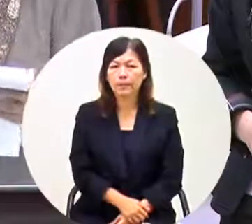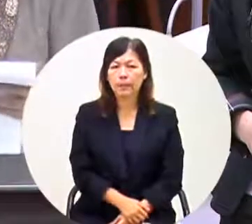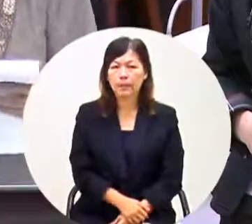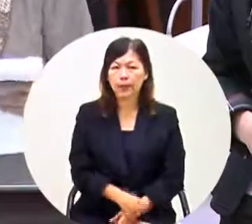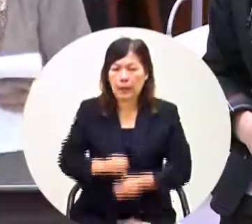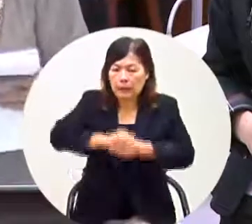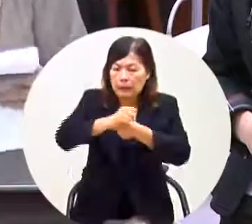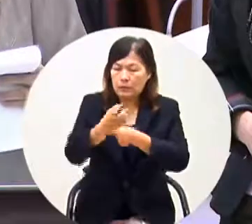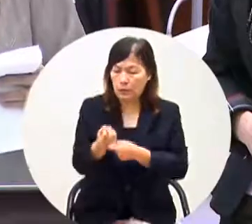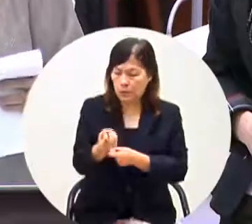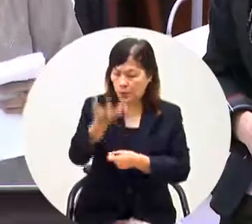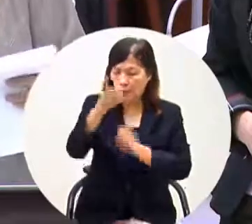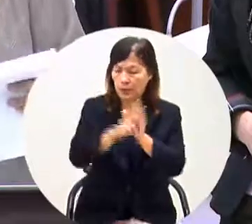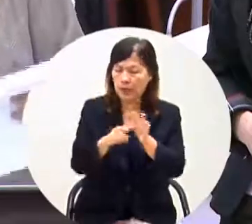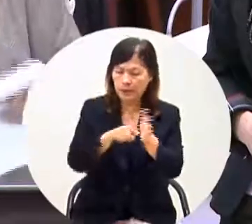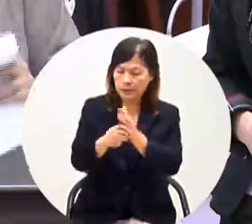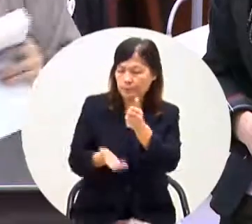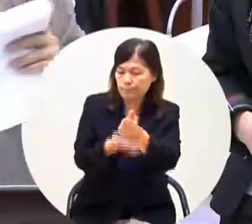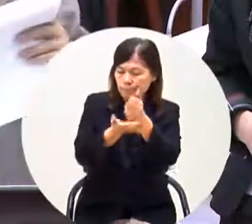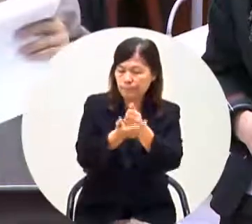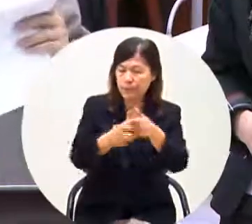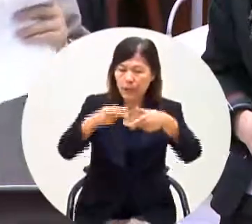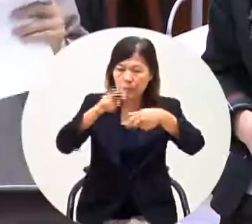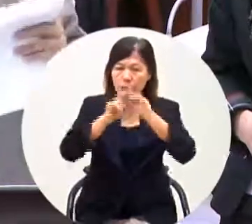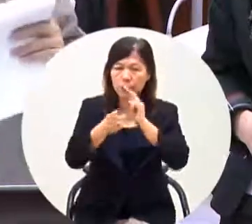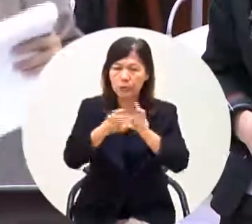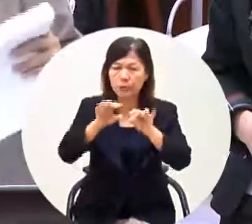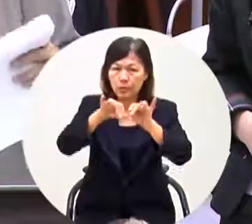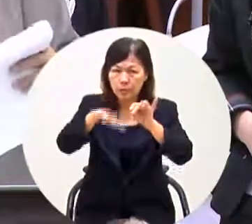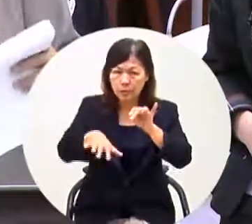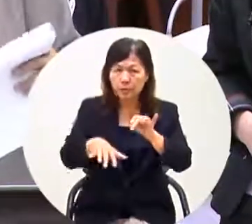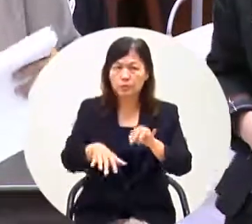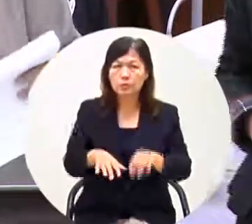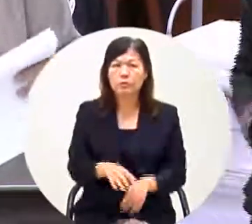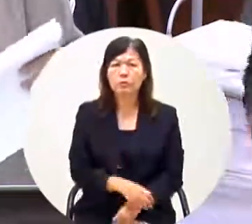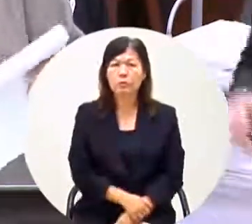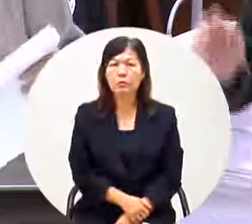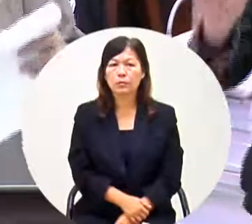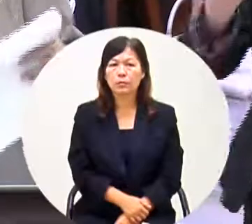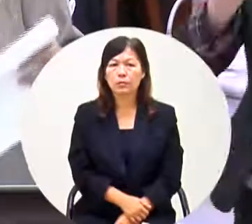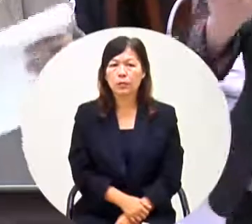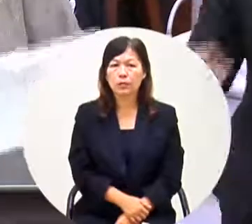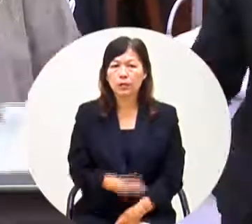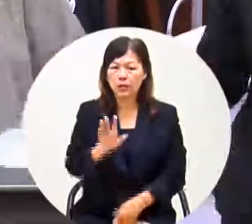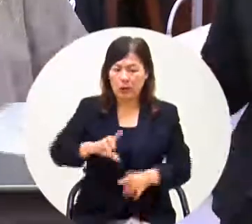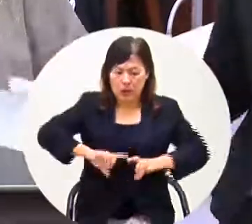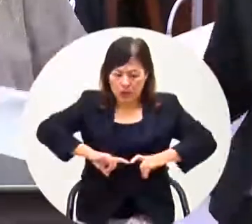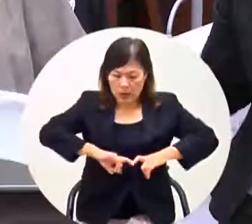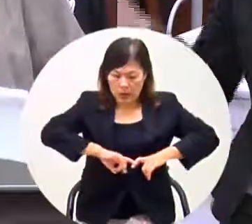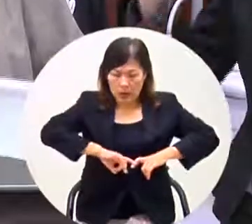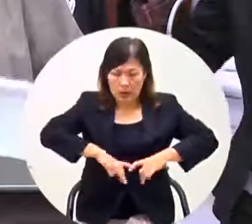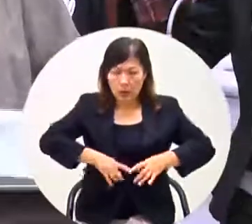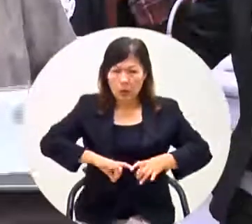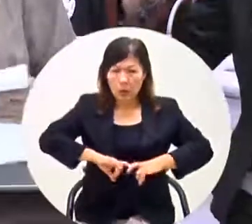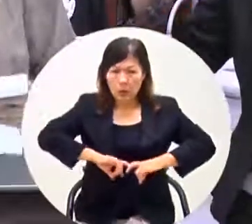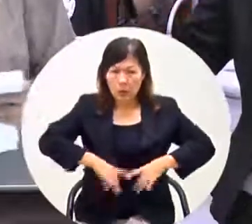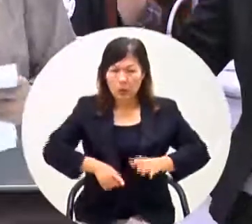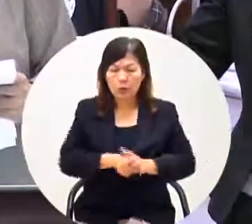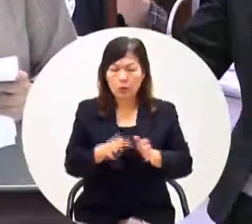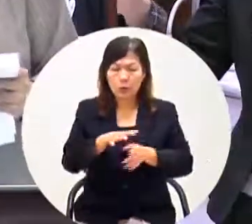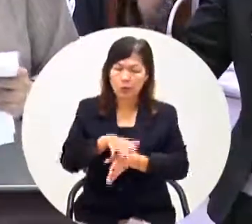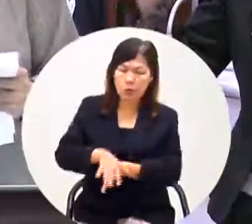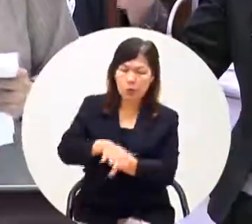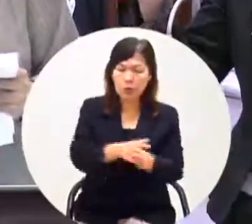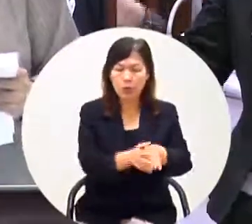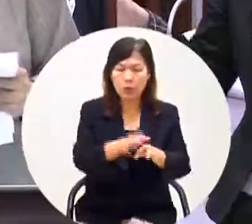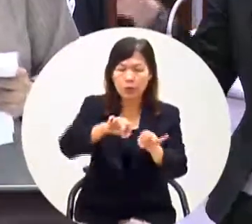仁武地区有一个国际性这样的滑轮溜冰的， 可见这个就是相关